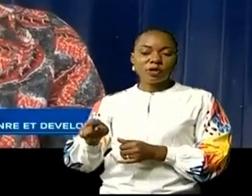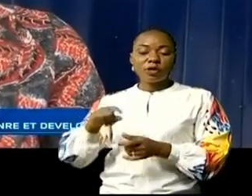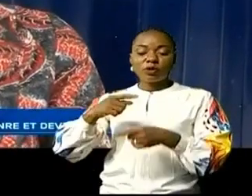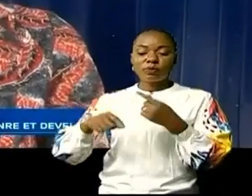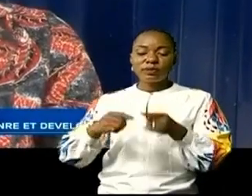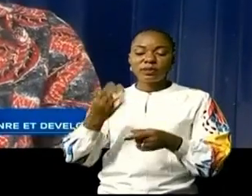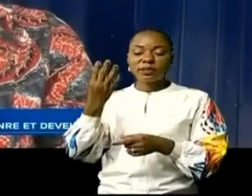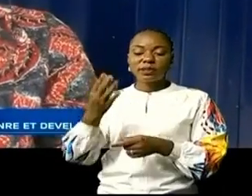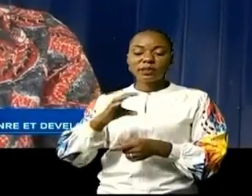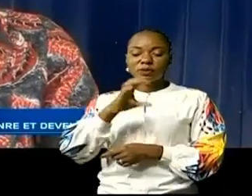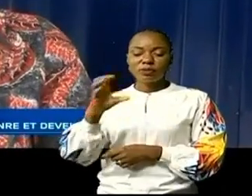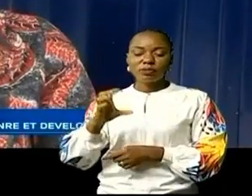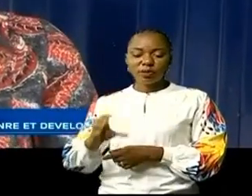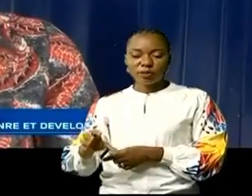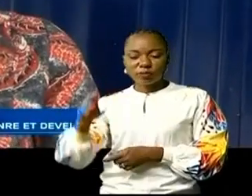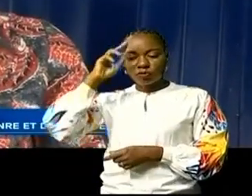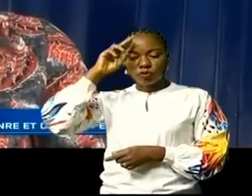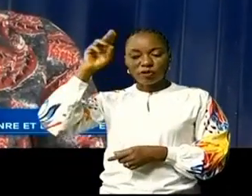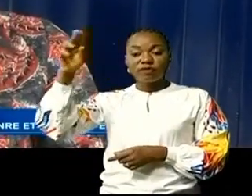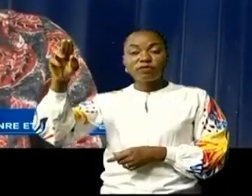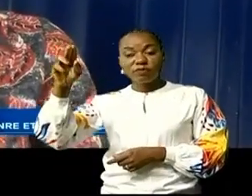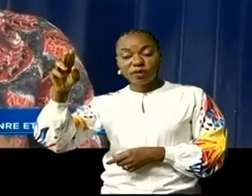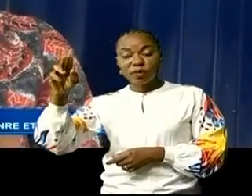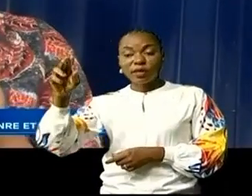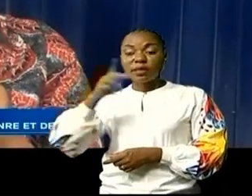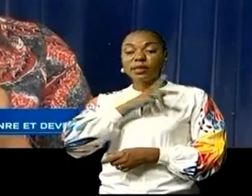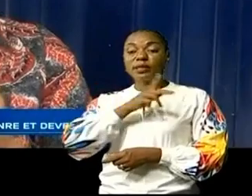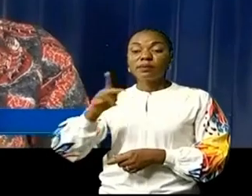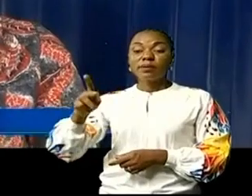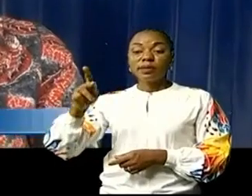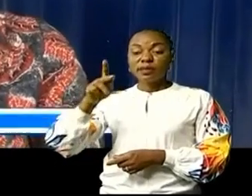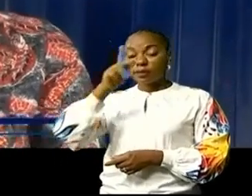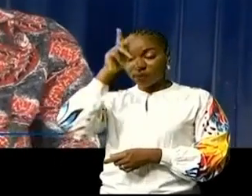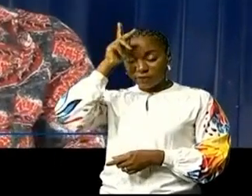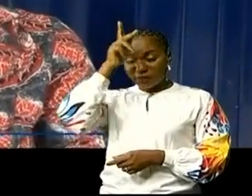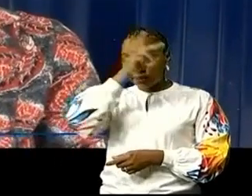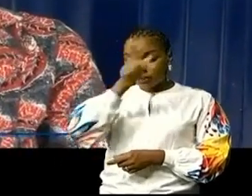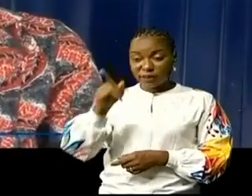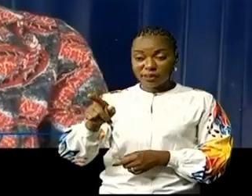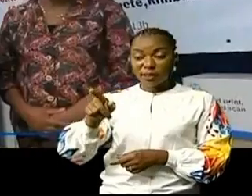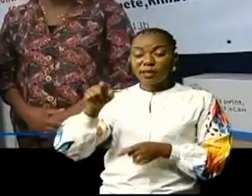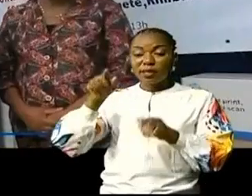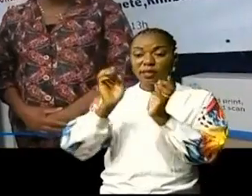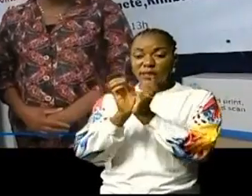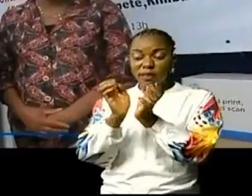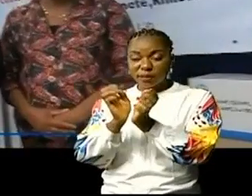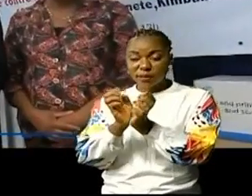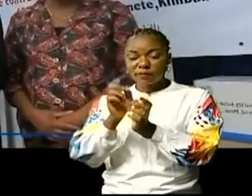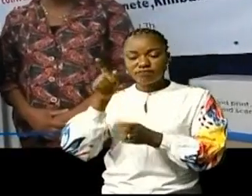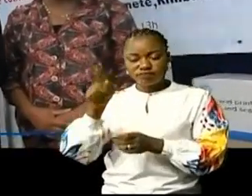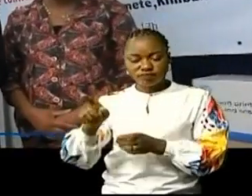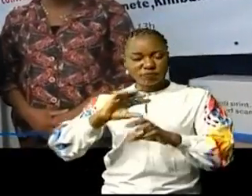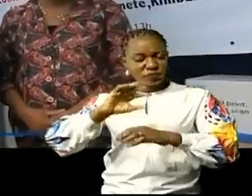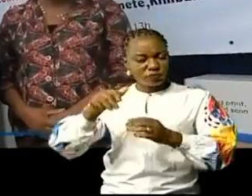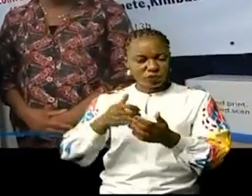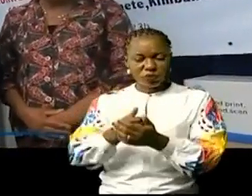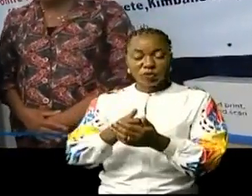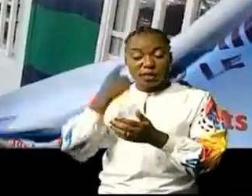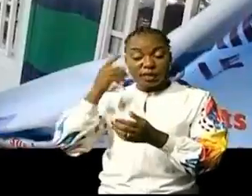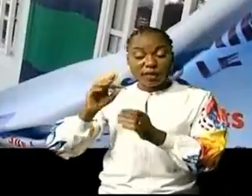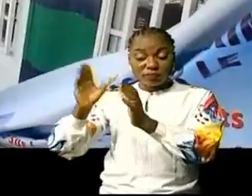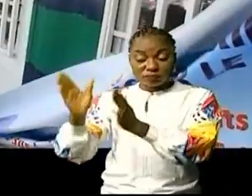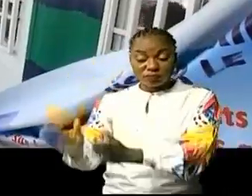savoir Mangafula, Kimbanseke, Limiété et Kalamu, où on se trouve aujourd'hui. Par ailleurs, ces points relais